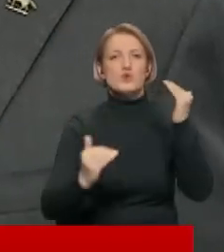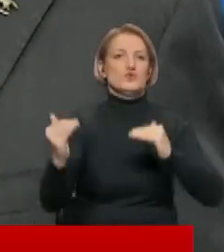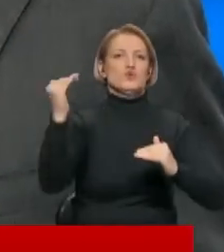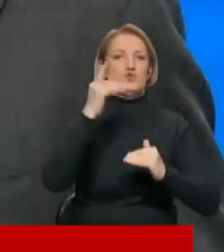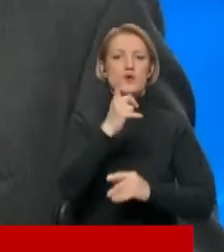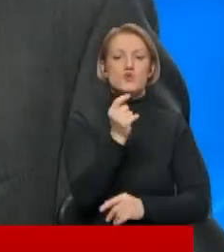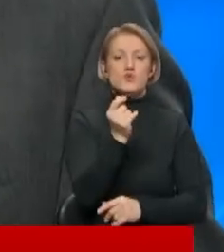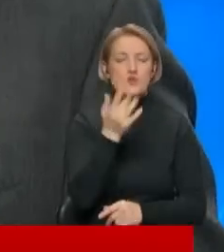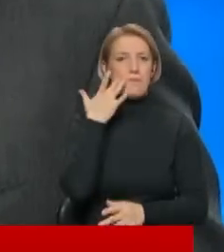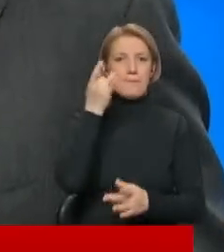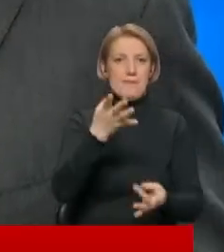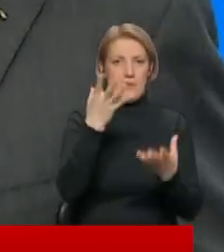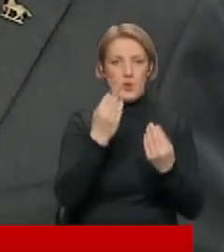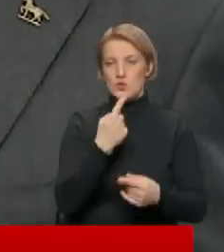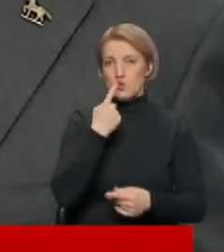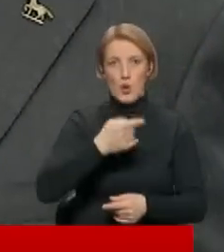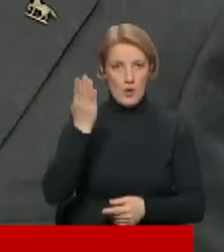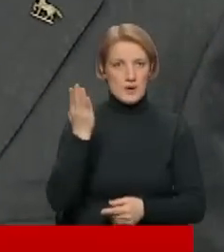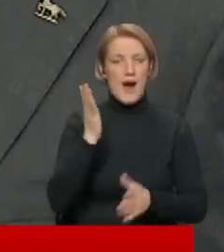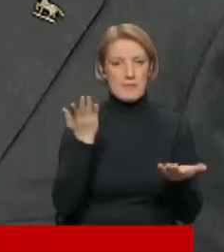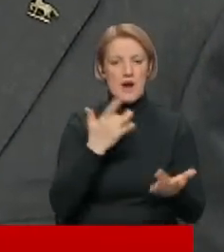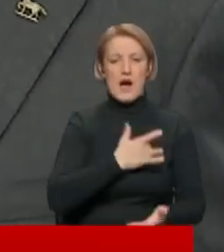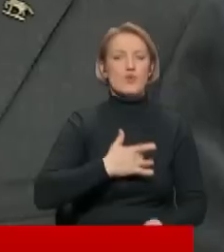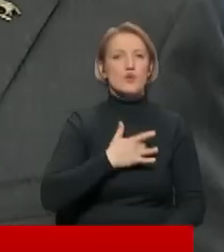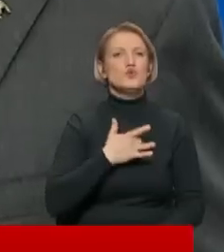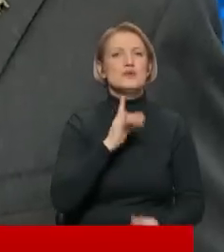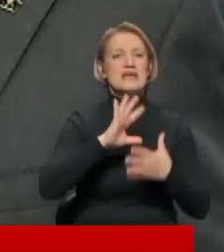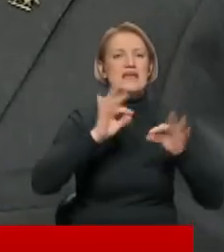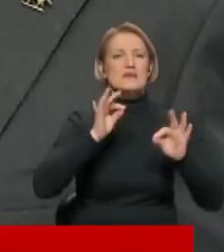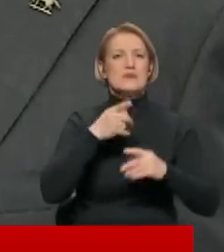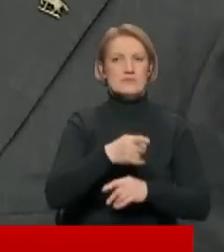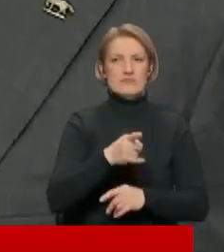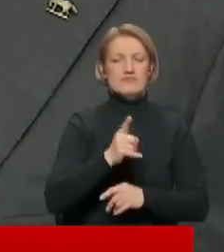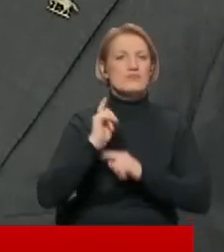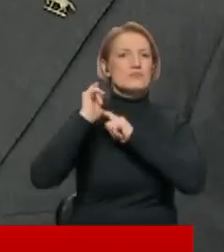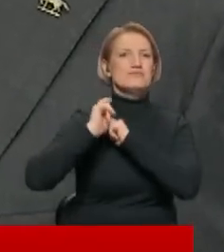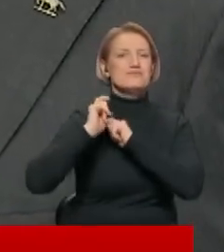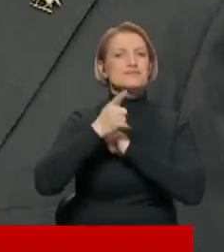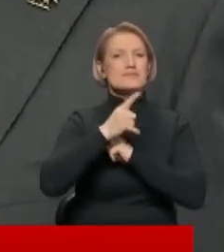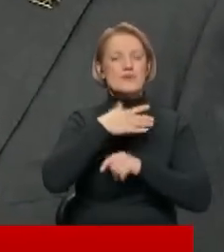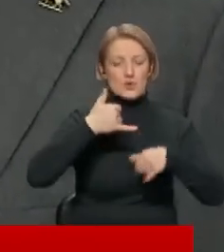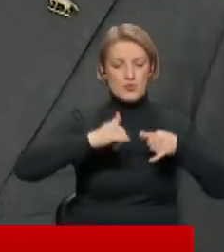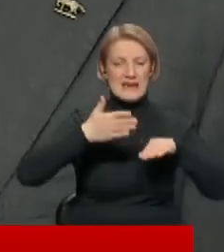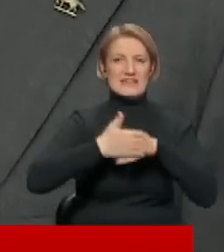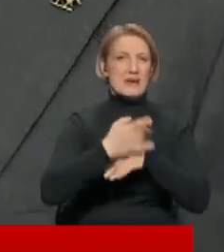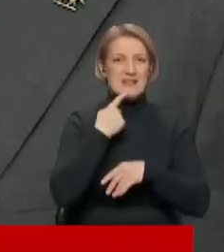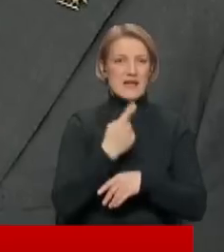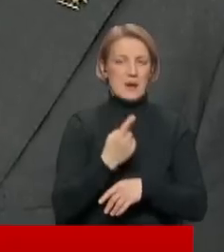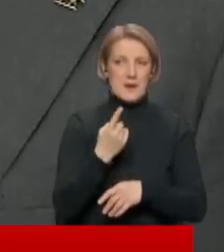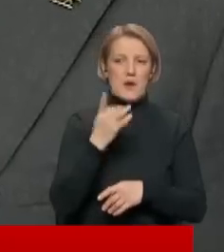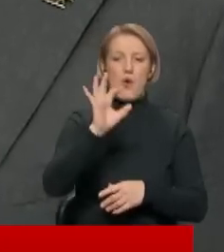ücret belirledik diyorsunuz ki o da güzel bir Anadolu tabiri vardır Yörük sırrından kurban kesmek diye Hadi buyurun